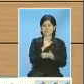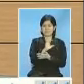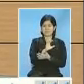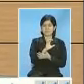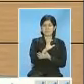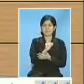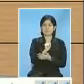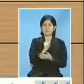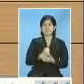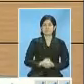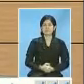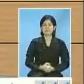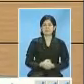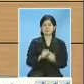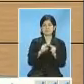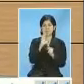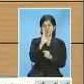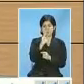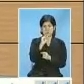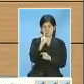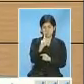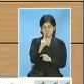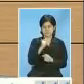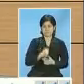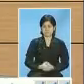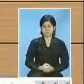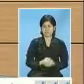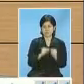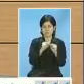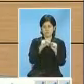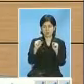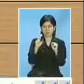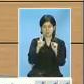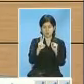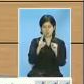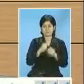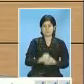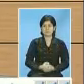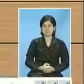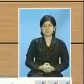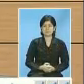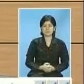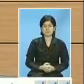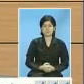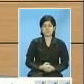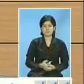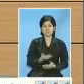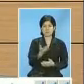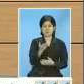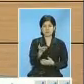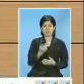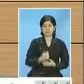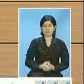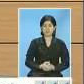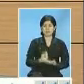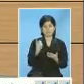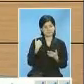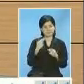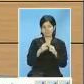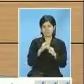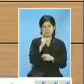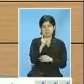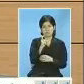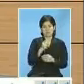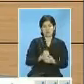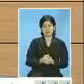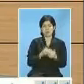ไปเดี๋ยว ข้อ61ครับวรรค2ซึ่งท่านทำให้เกิดความเสียหาย